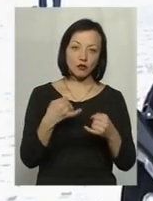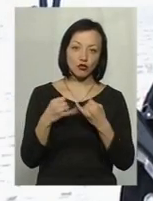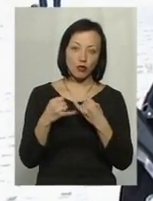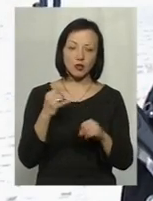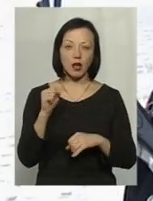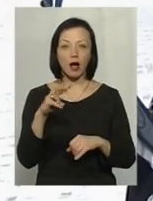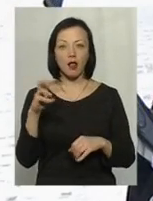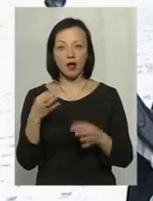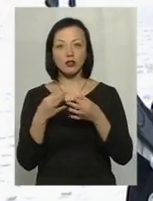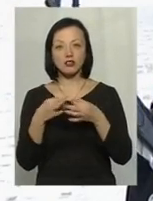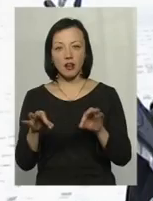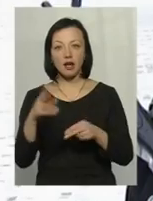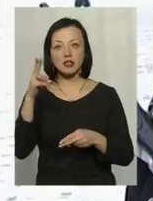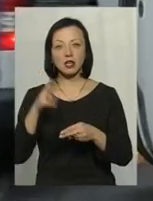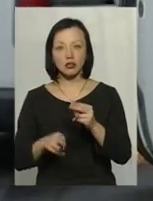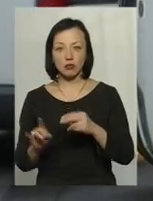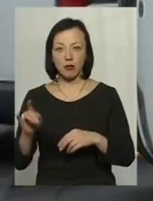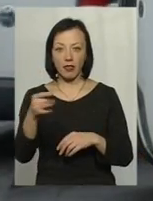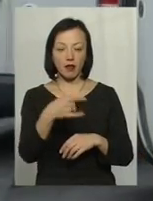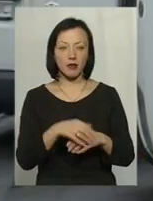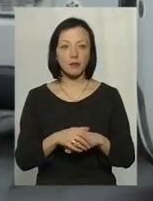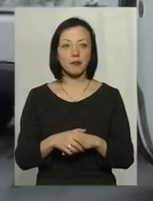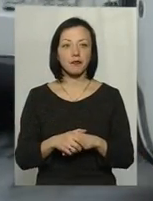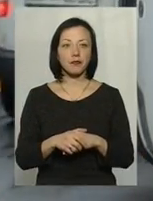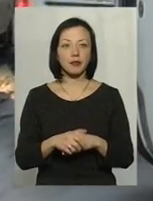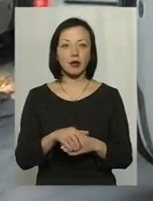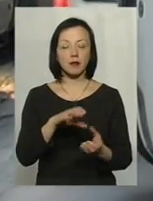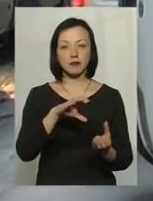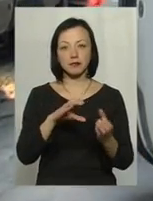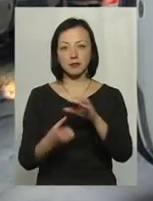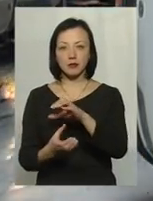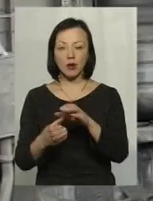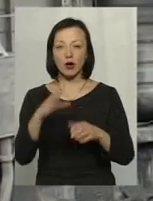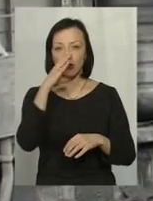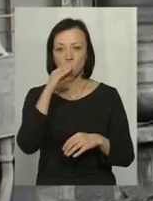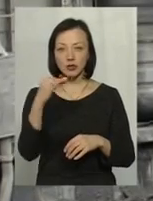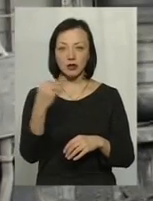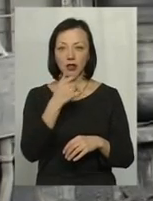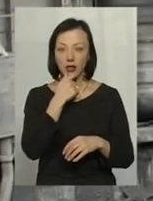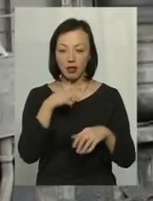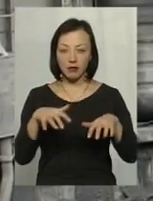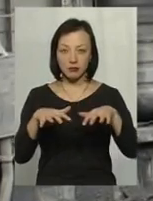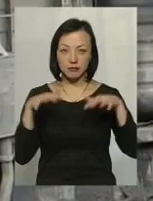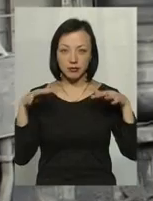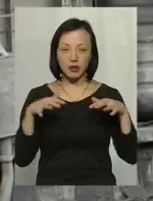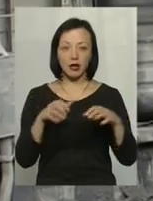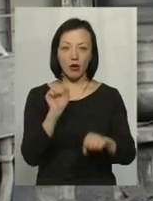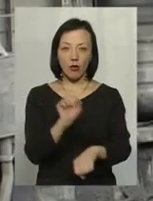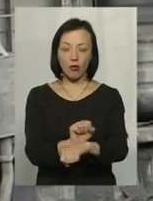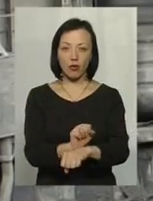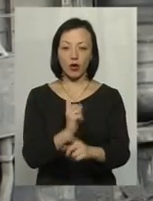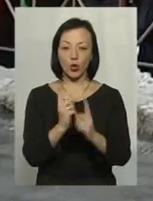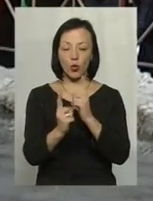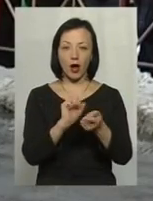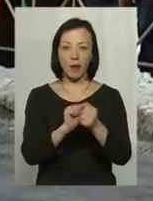але він дозволяє закінчити маневр. Перекинутий бус зібрав чимало цікавих, а ще через аварію утворився корок. Рух